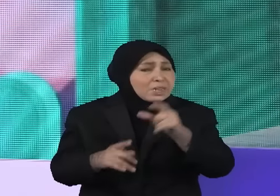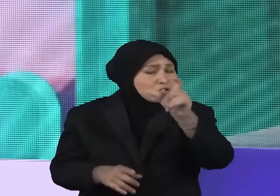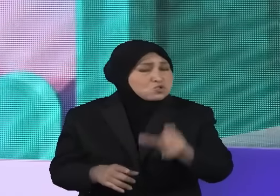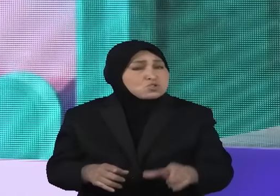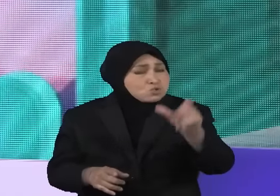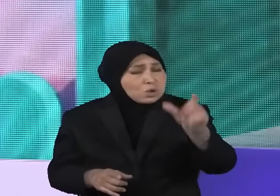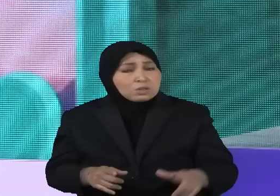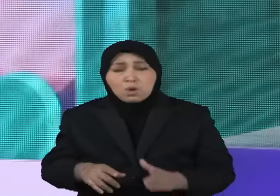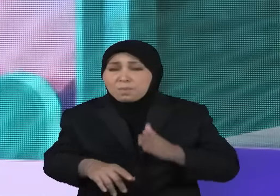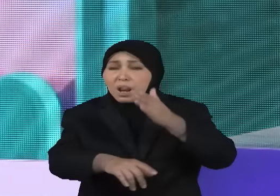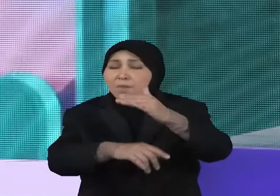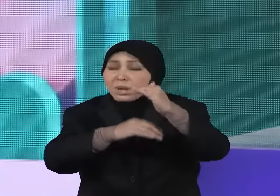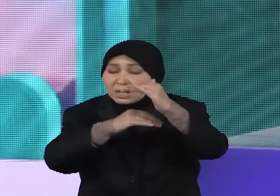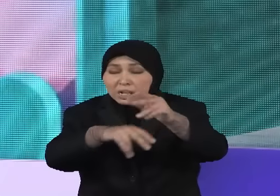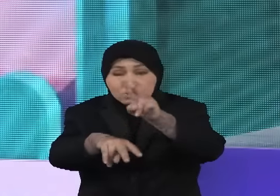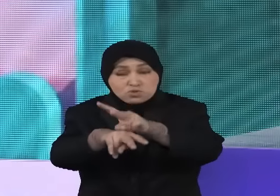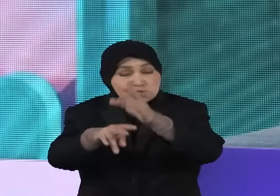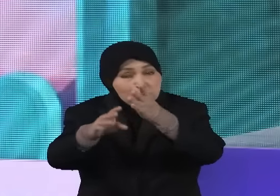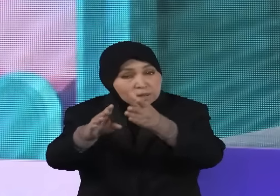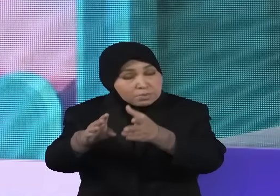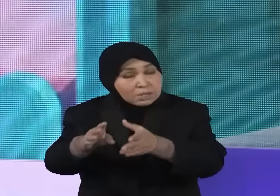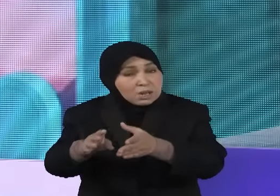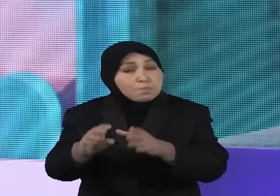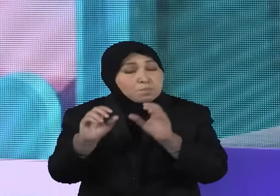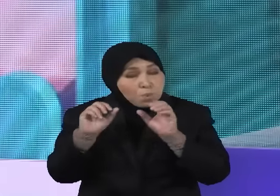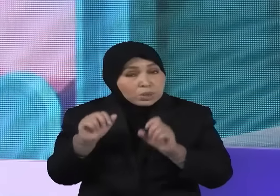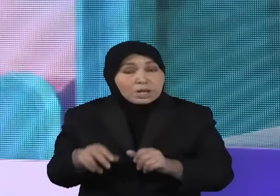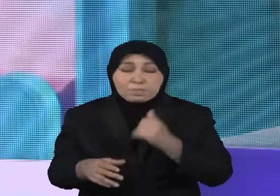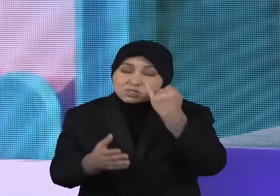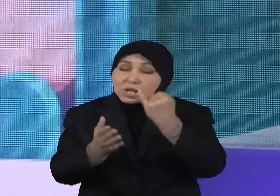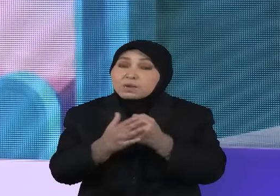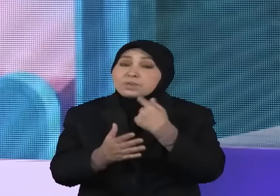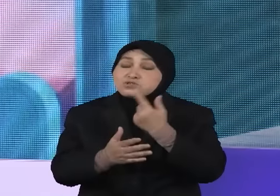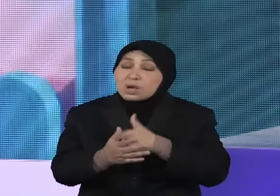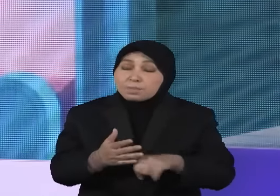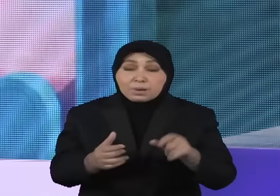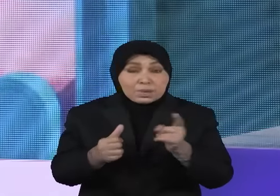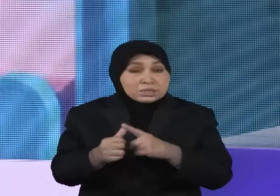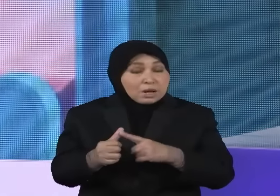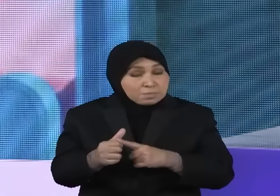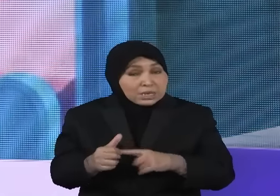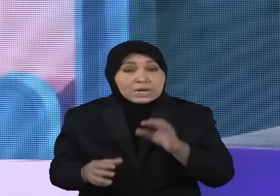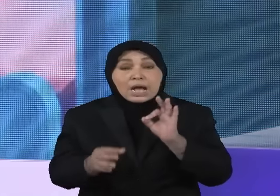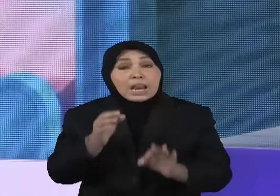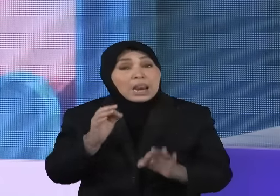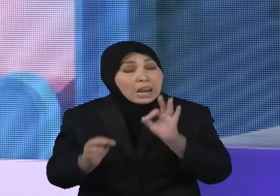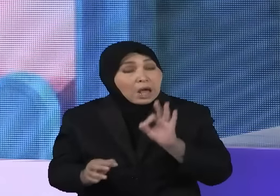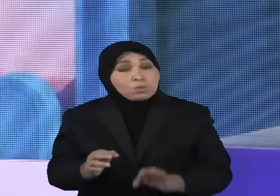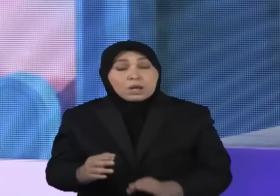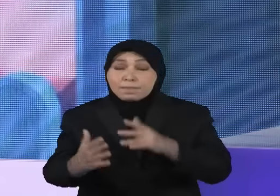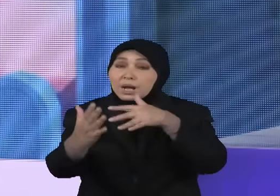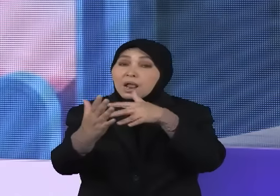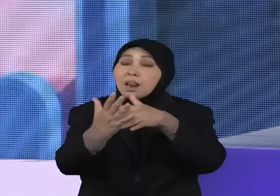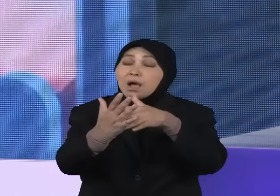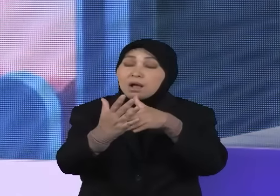itu melampau dalam kesaksian al-aulayan tadi itu, dia boleh menzalimi siapa? Satu, menzalimi kalau dia menghalang